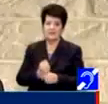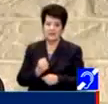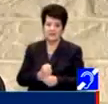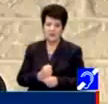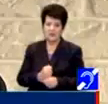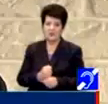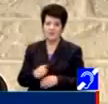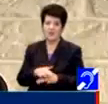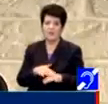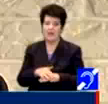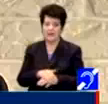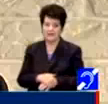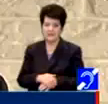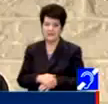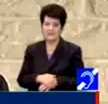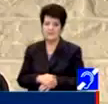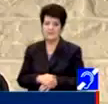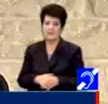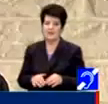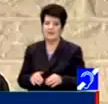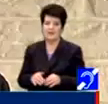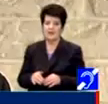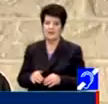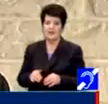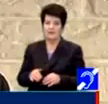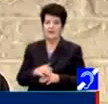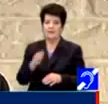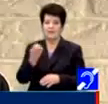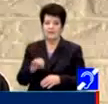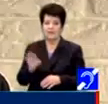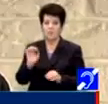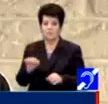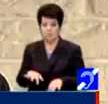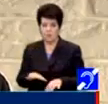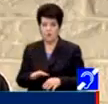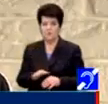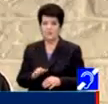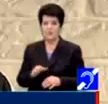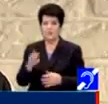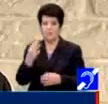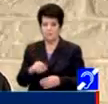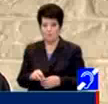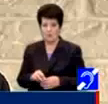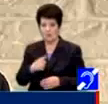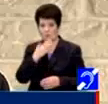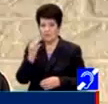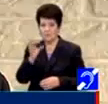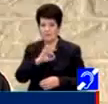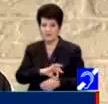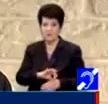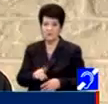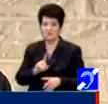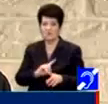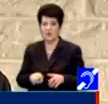la piața în mod digital, ei pot în mod mult mai eficient și